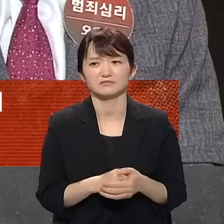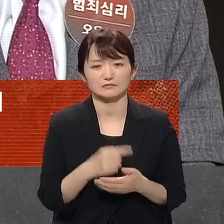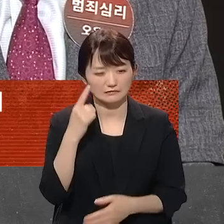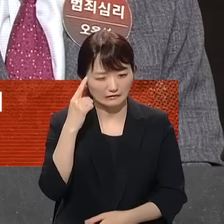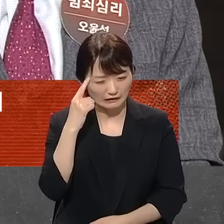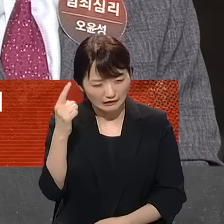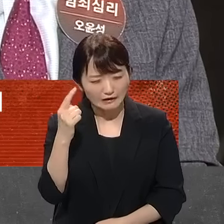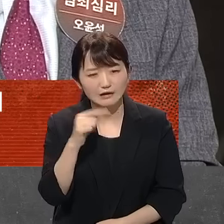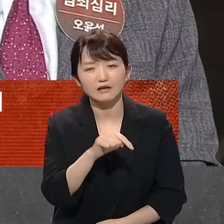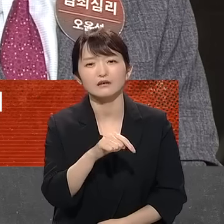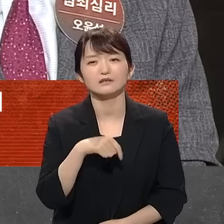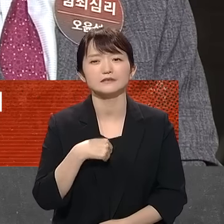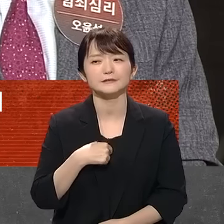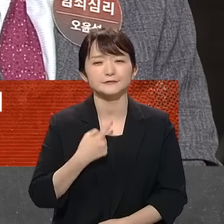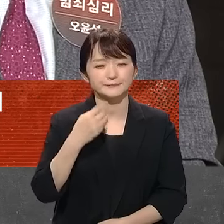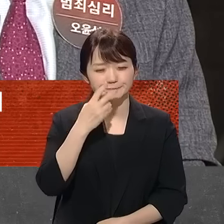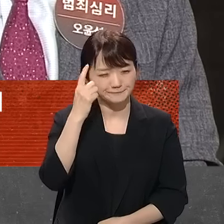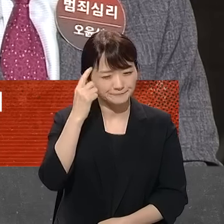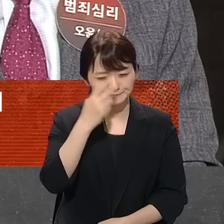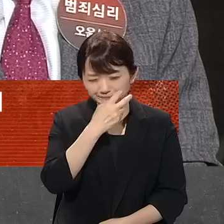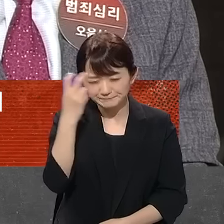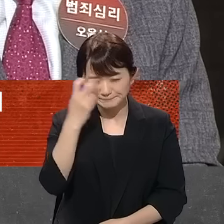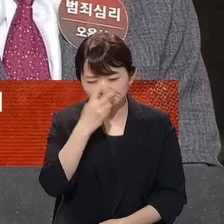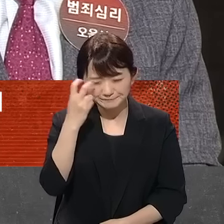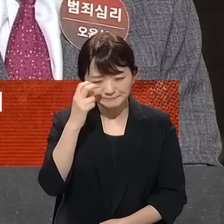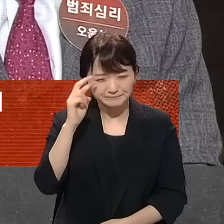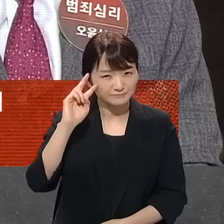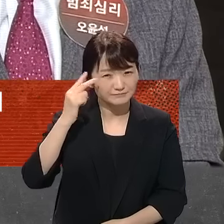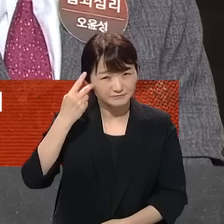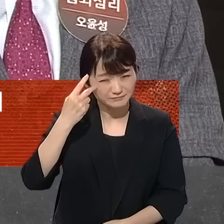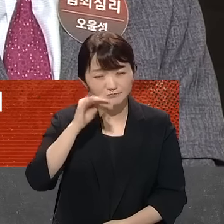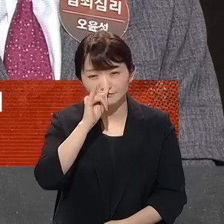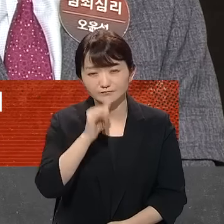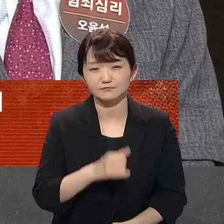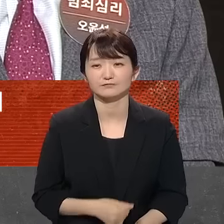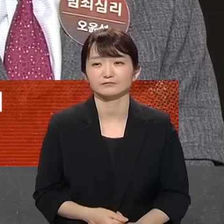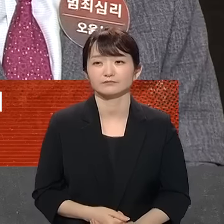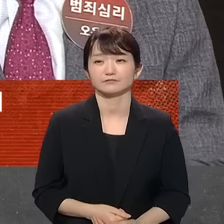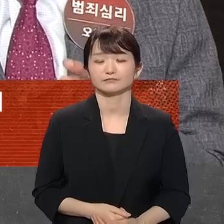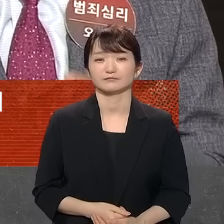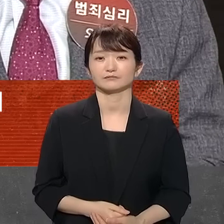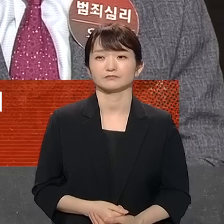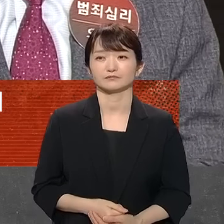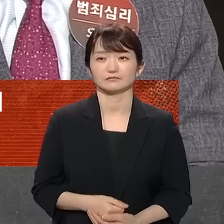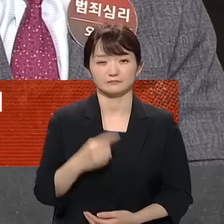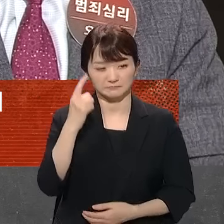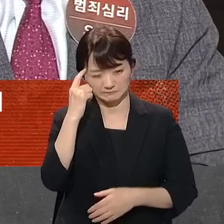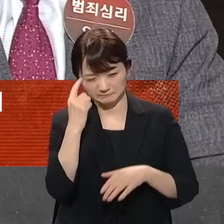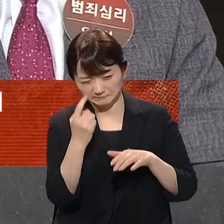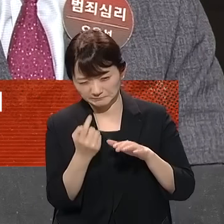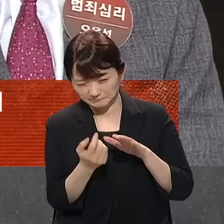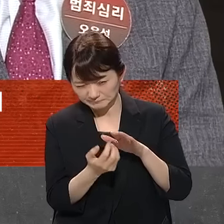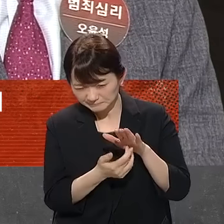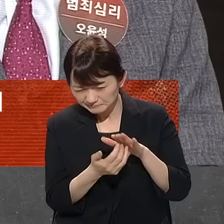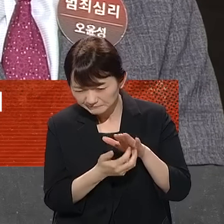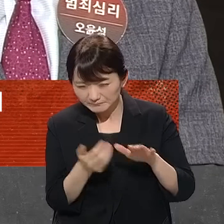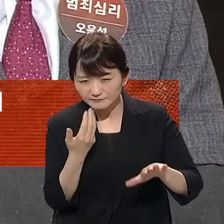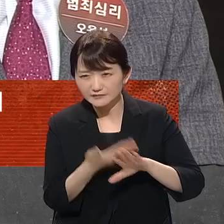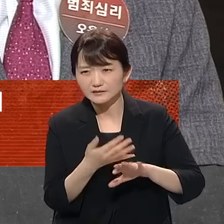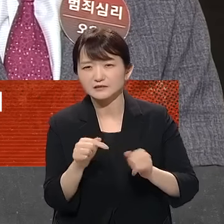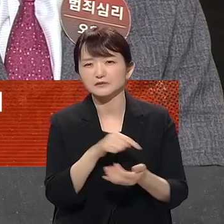아이디어라고 자기 머리가 좋다고 착각을 하는 그런 경향이 있는데 다시 말해서이 잔머리를 써서 평생 다른 사람들에게